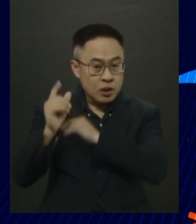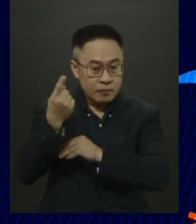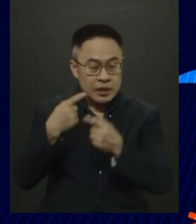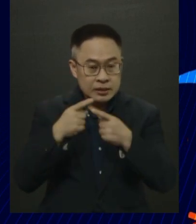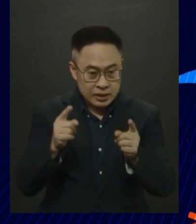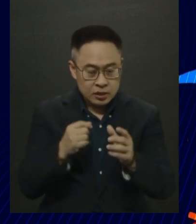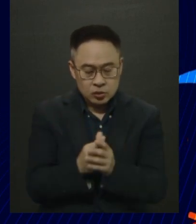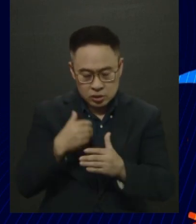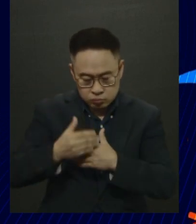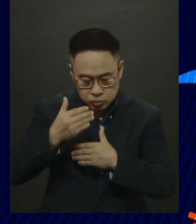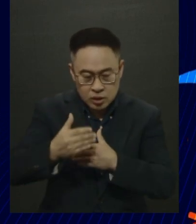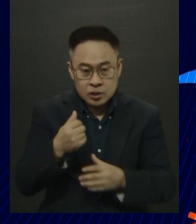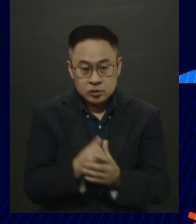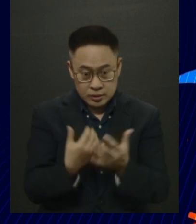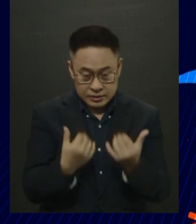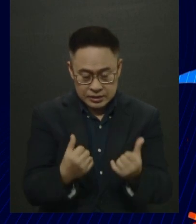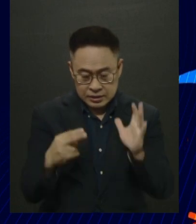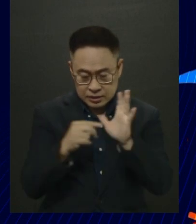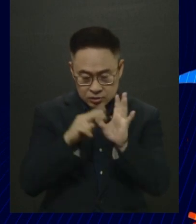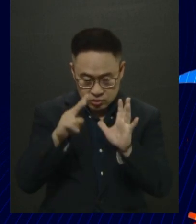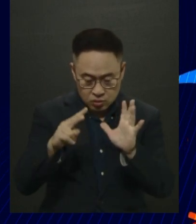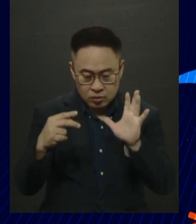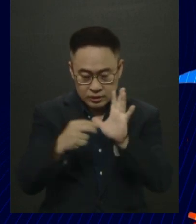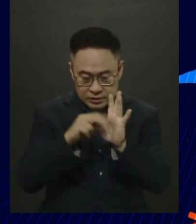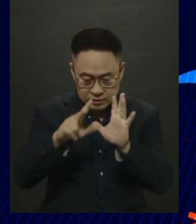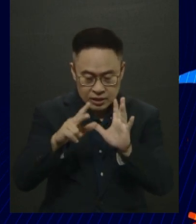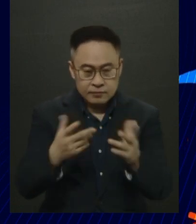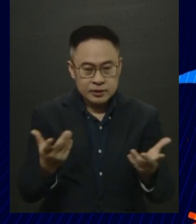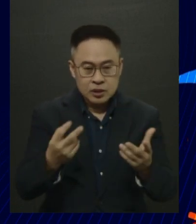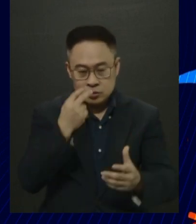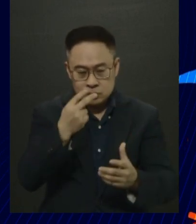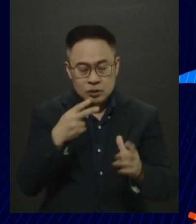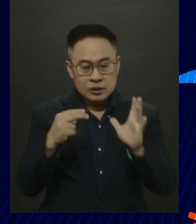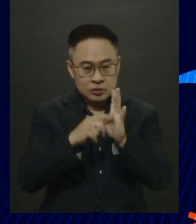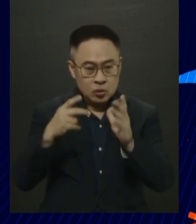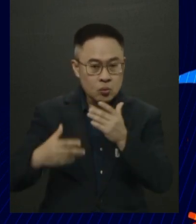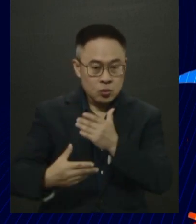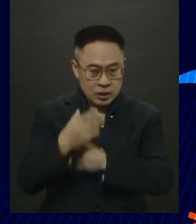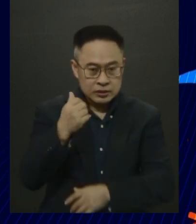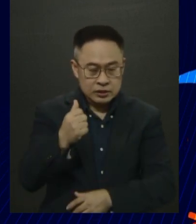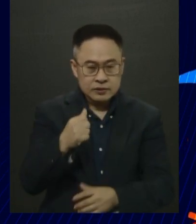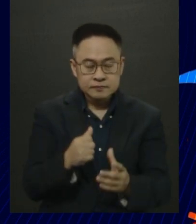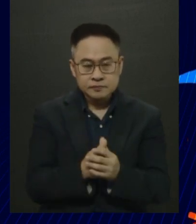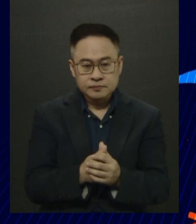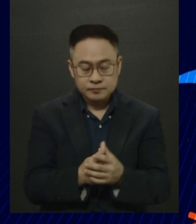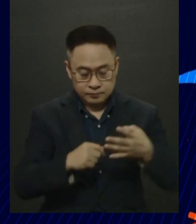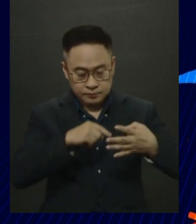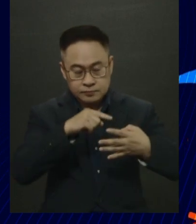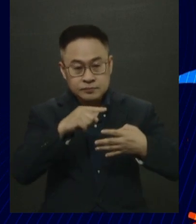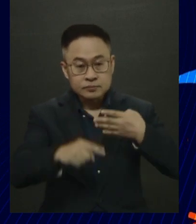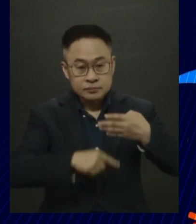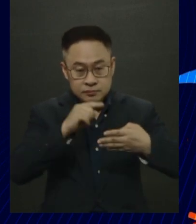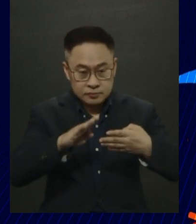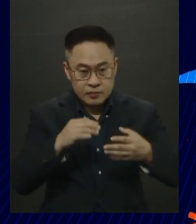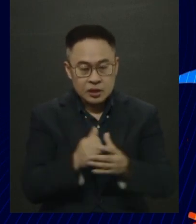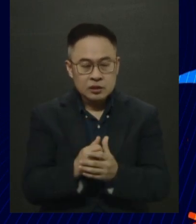ปเกมต่อเกม แต่โอกาสดูว่าสดใสเลยเพราะว่าเกมที่เรียกว่า3ทีมที่เป็นคู่แข่งเราเนี่ยคู่แข่งที่ง่